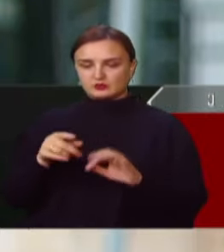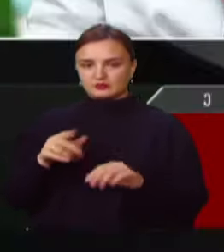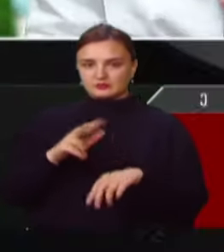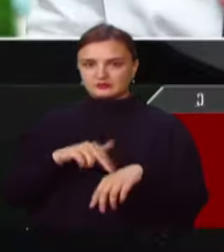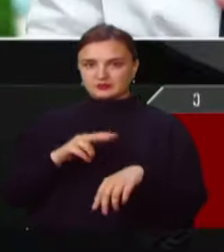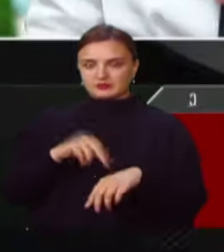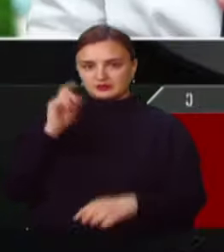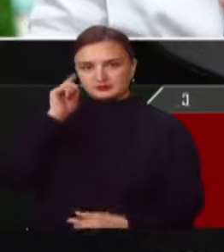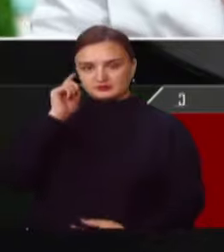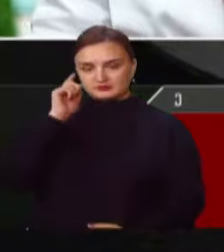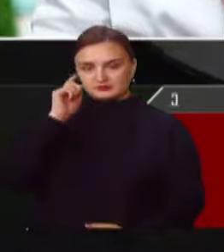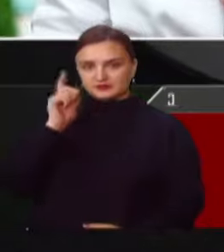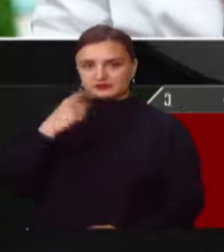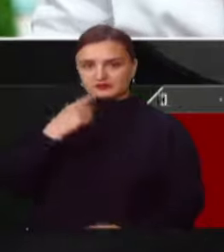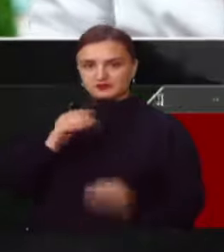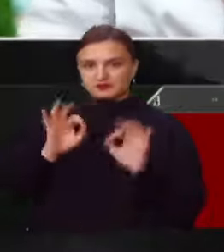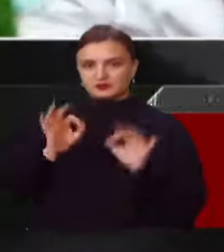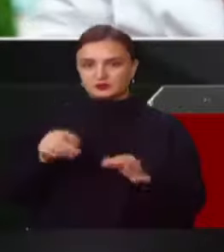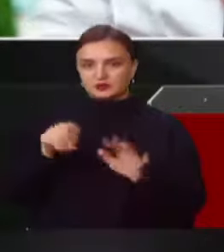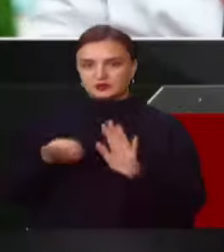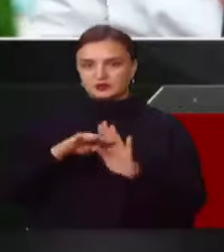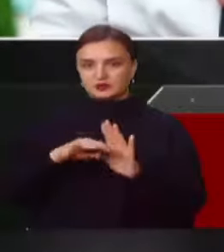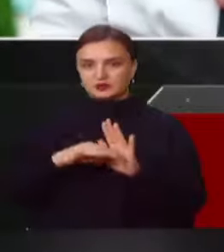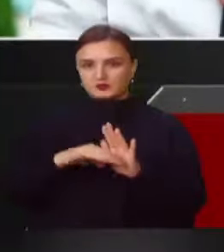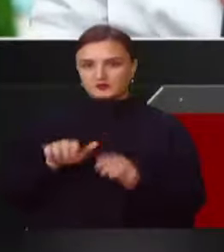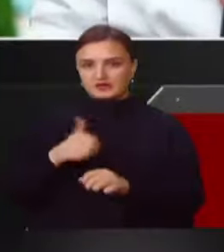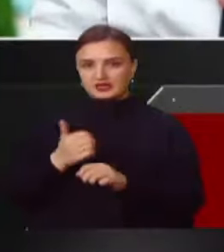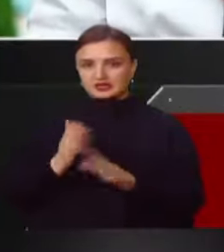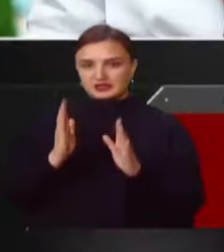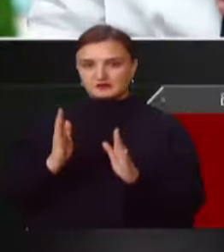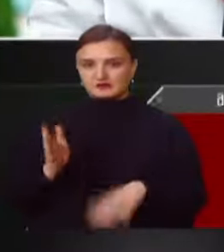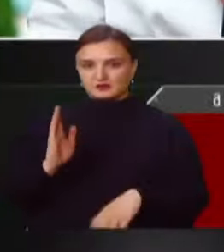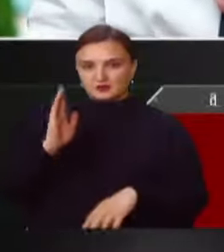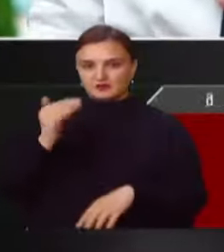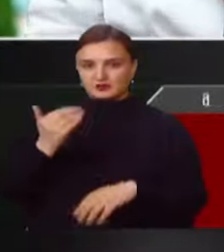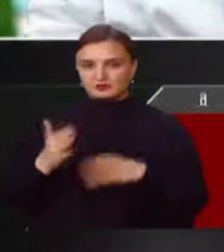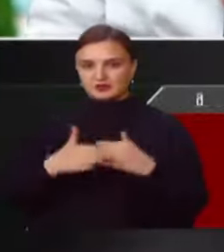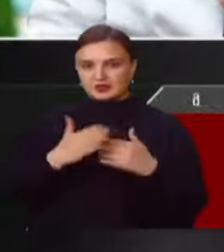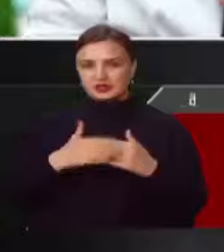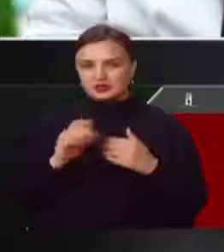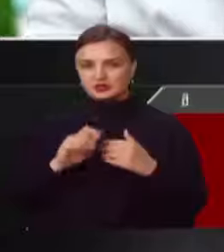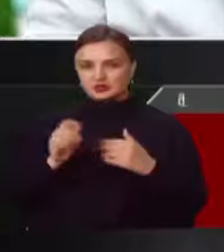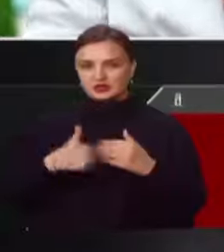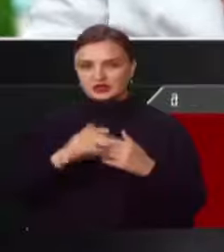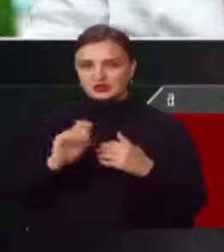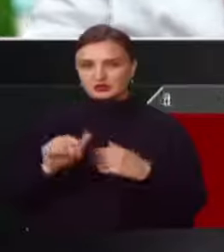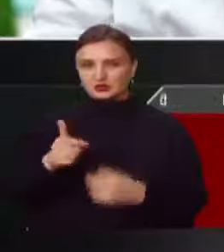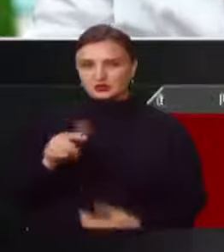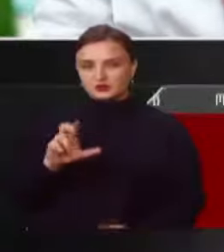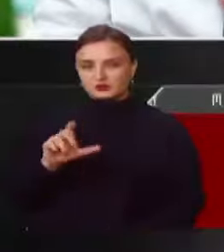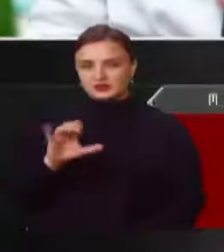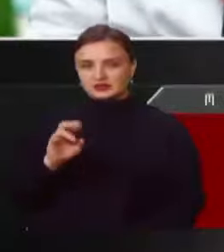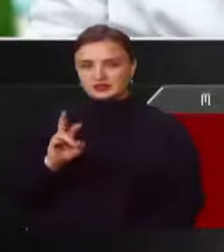სამართალ დამცველები, და აღნიშნა, რომ სწორედ ეს კრიტერიუმი განსაზღვრავს მომავალში მათ დასჯას. დასჯა კი, როგორც გუბას